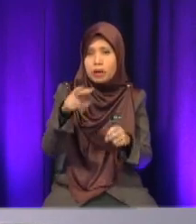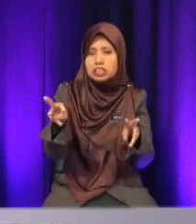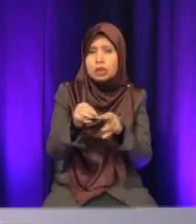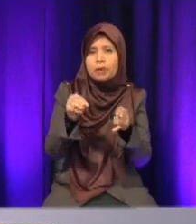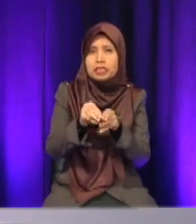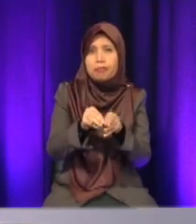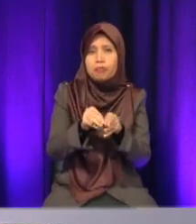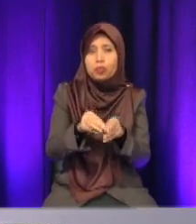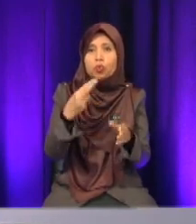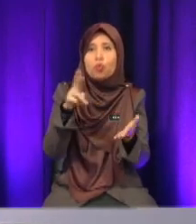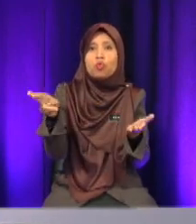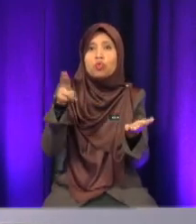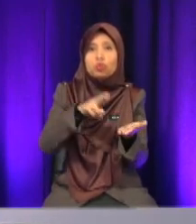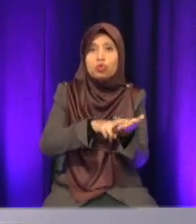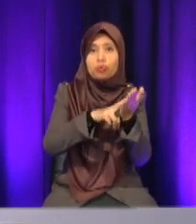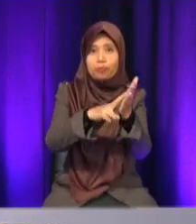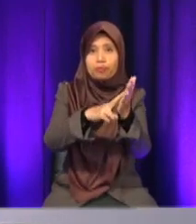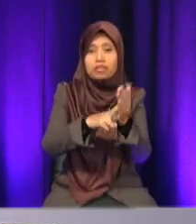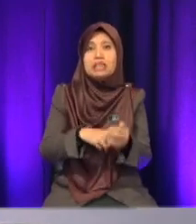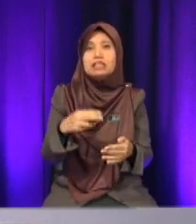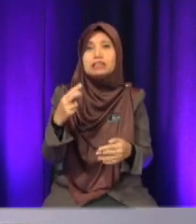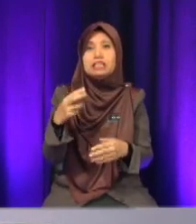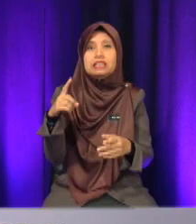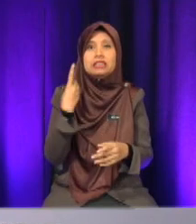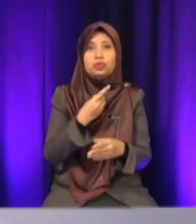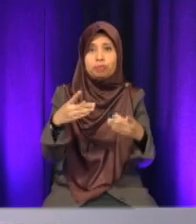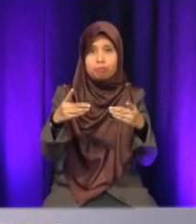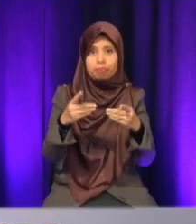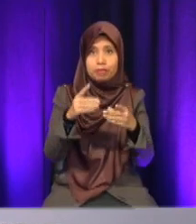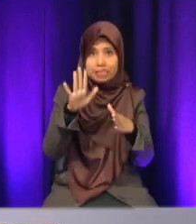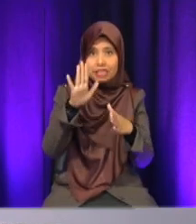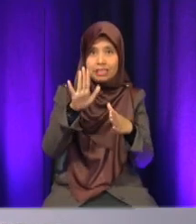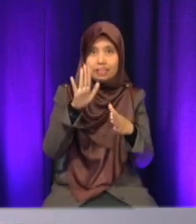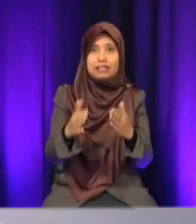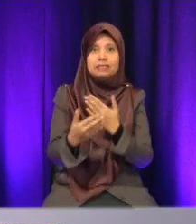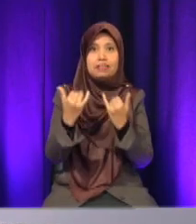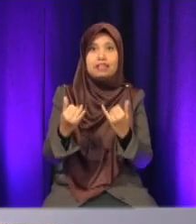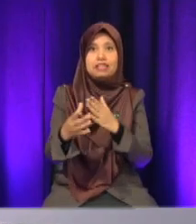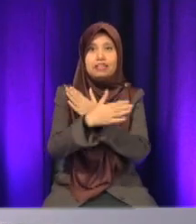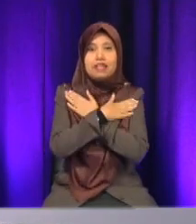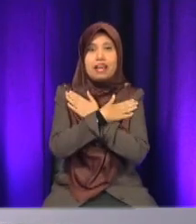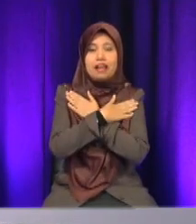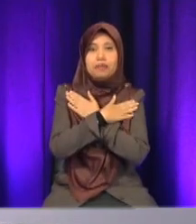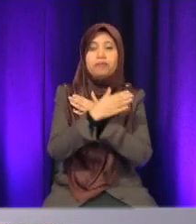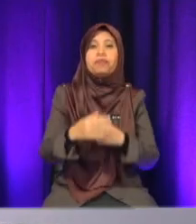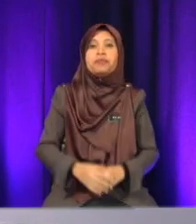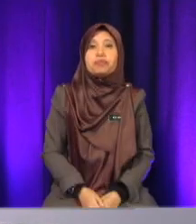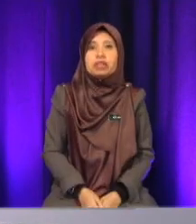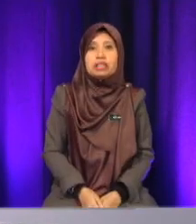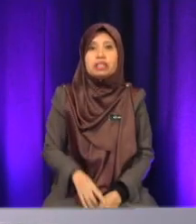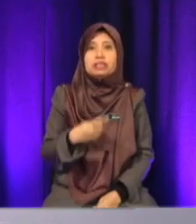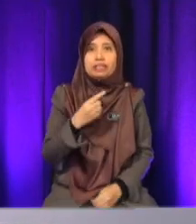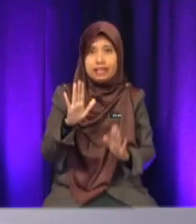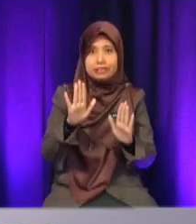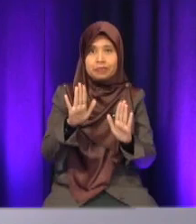Sekarang kita akan melihat sebentar rumah nak teruskan pembacaan nah dan pembelajaran kita hari ini kita